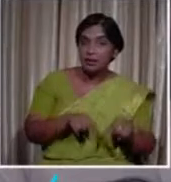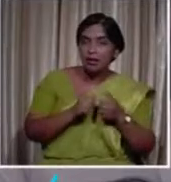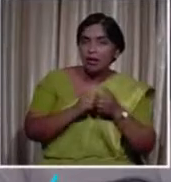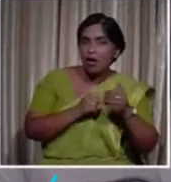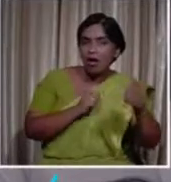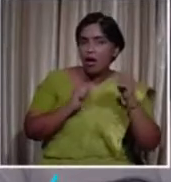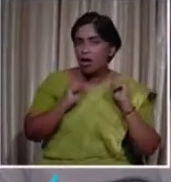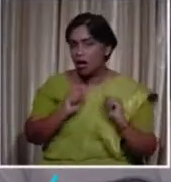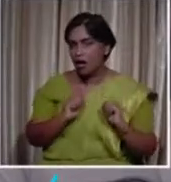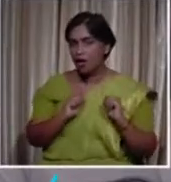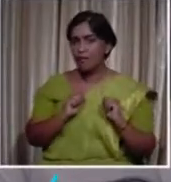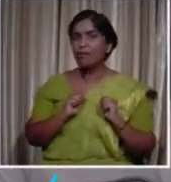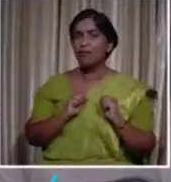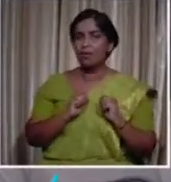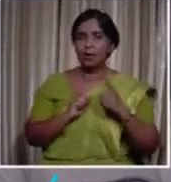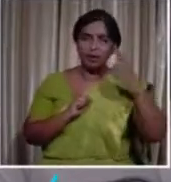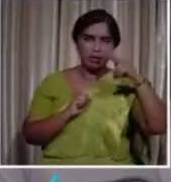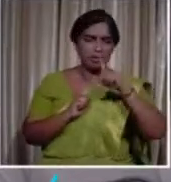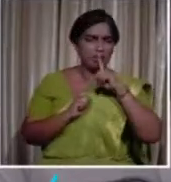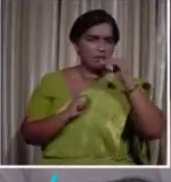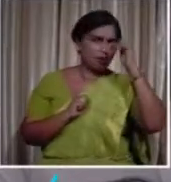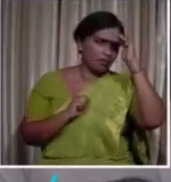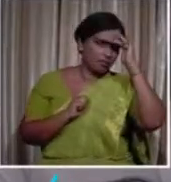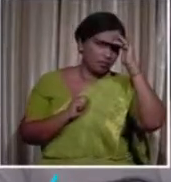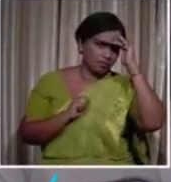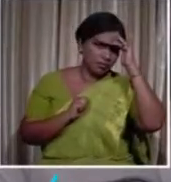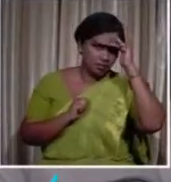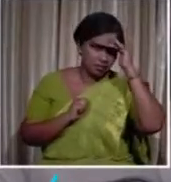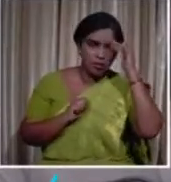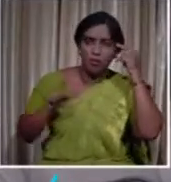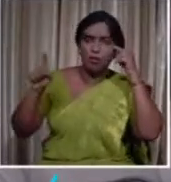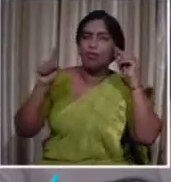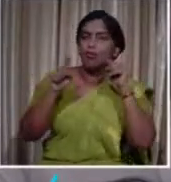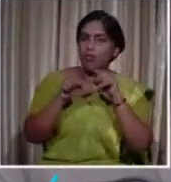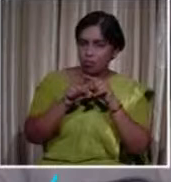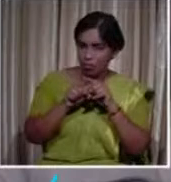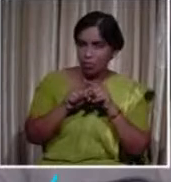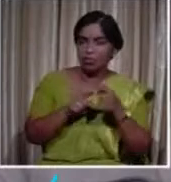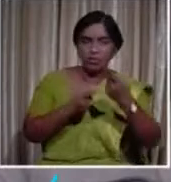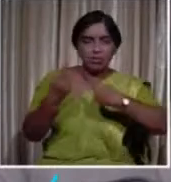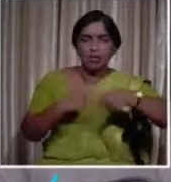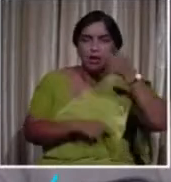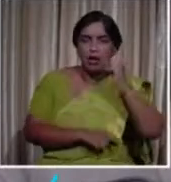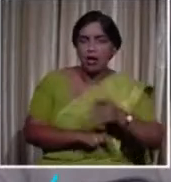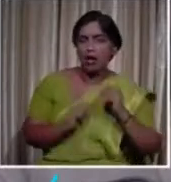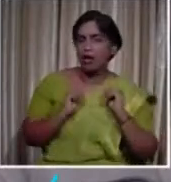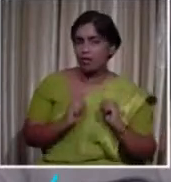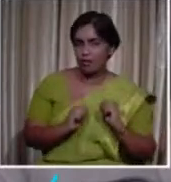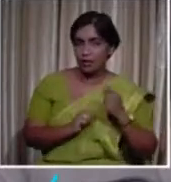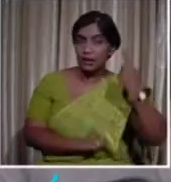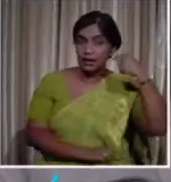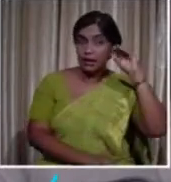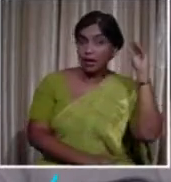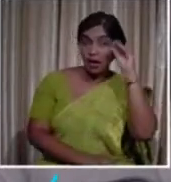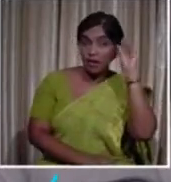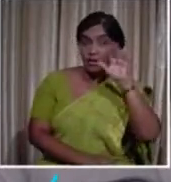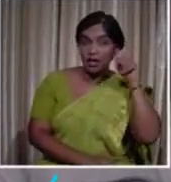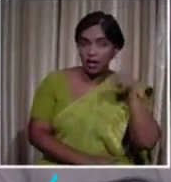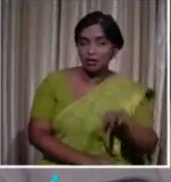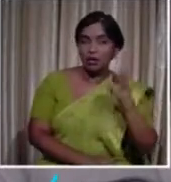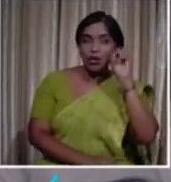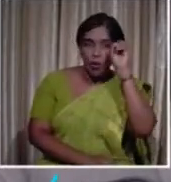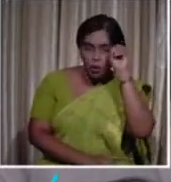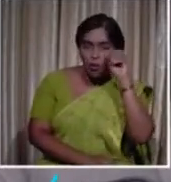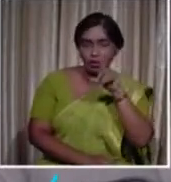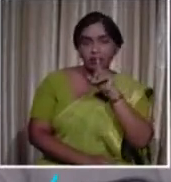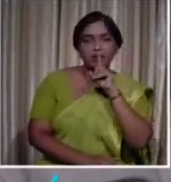කොහොමද මේ නියෝජ්‍ය කතානායක ධූරය පිළිබඳව එකඟතාවයේ මොකද්ද කියන එක ඊයේ හවස නෙවෙයි අද උදේ වෙනකම්ම